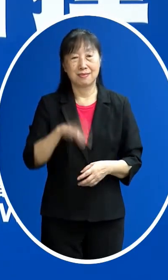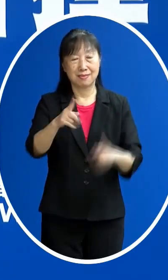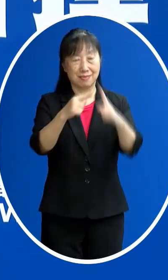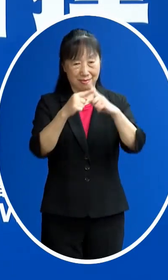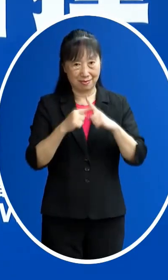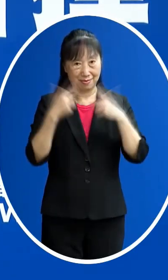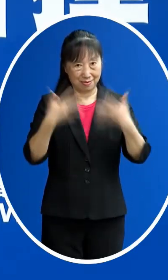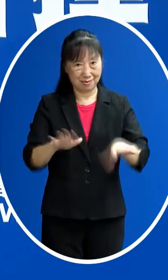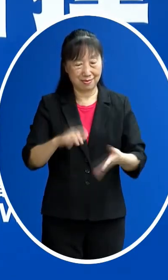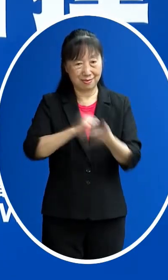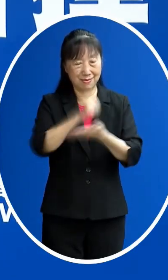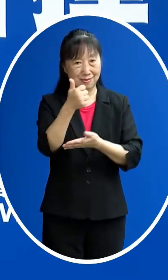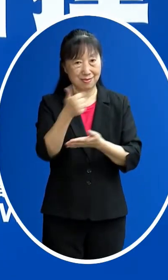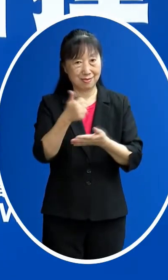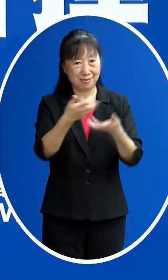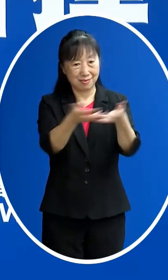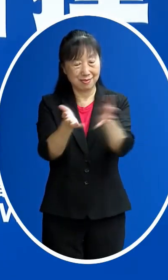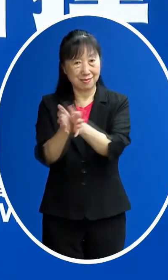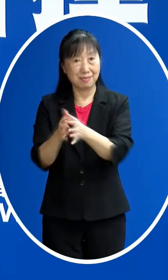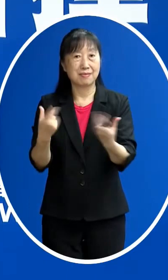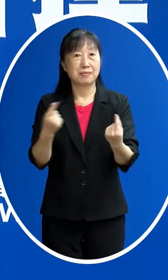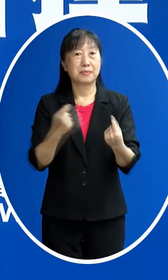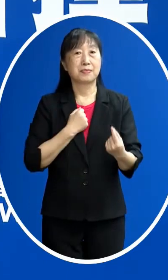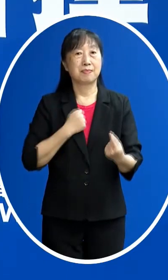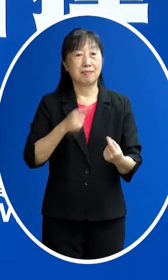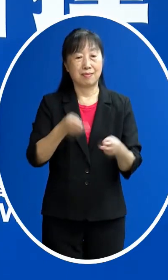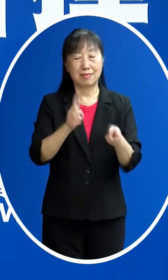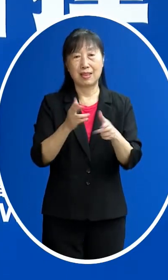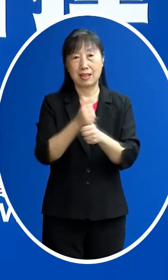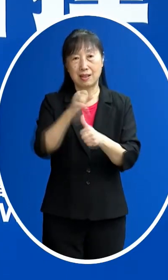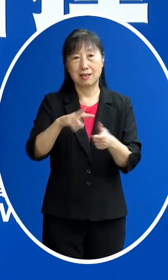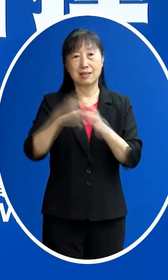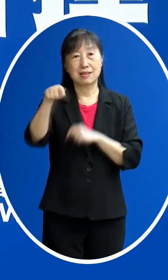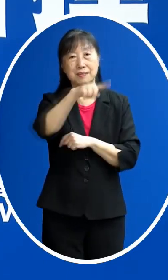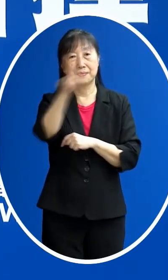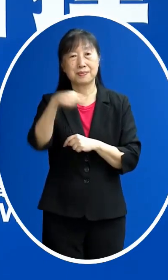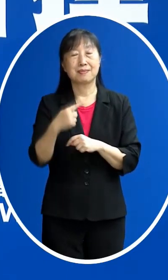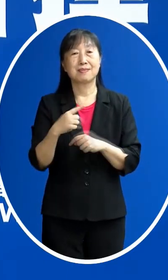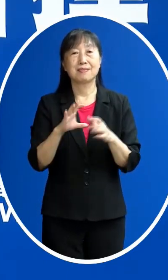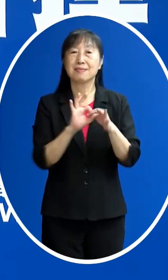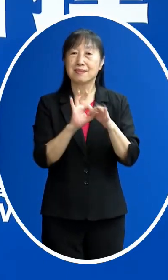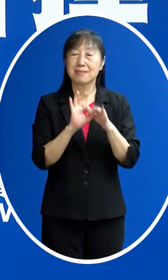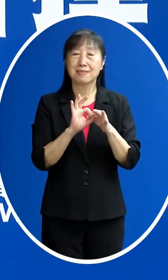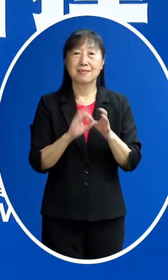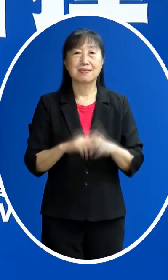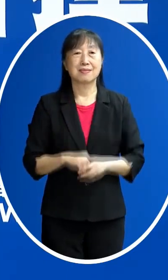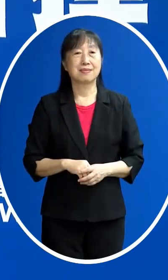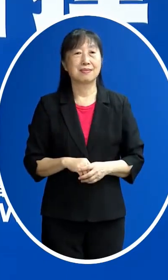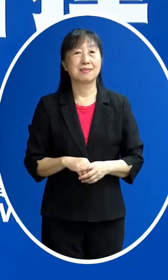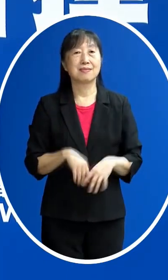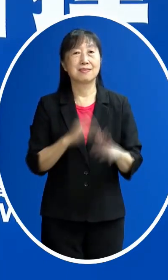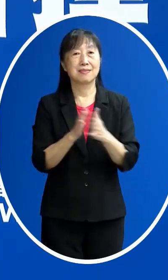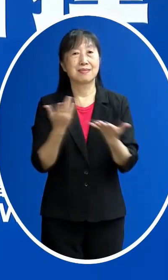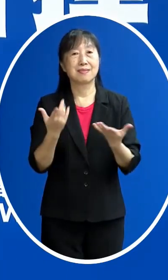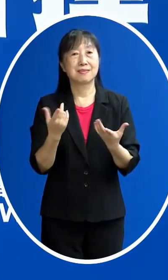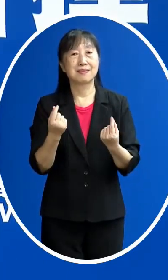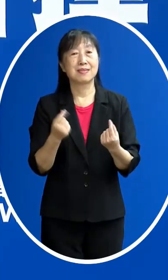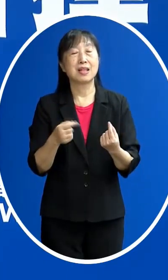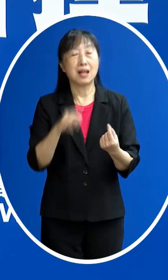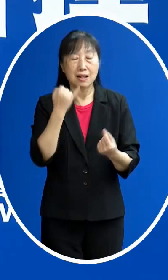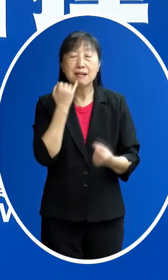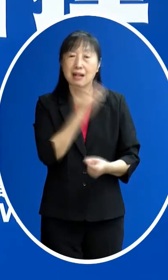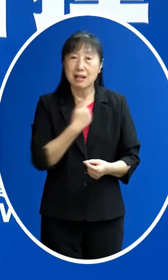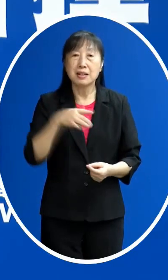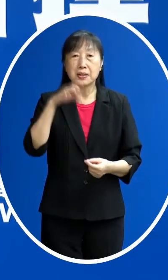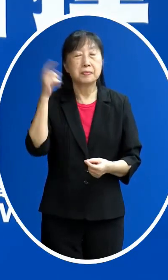这个场域的记者也都明白，我们指挥中心跟记者们，大家其实是看法见解固然有所不